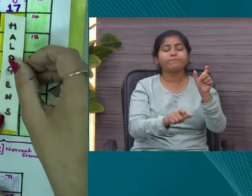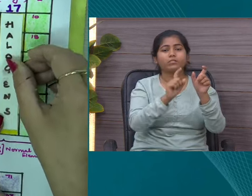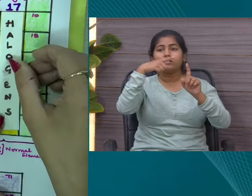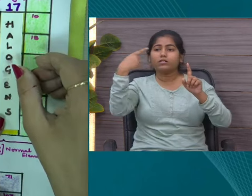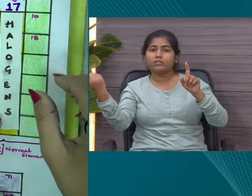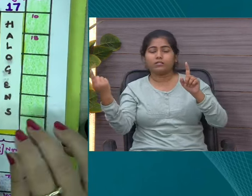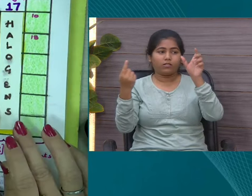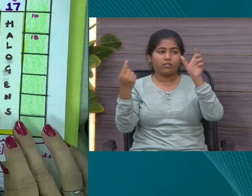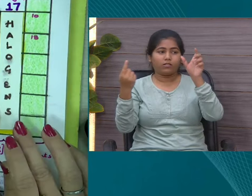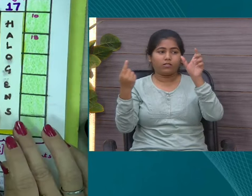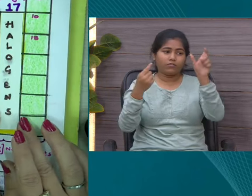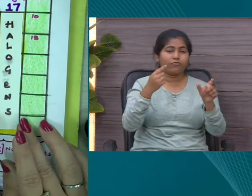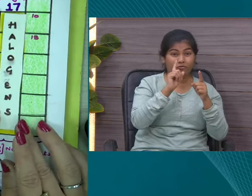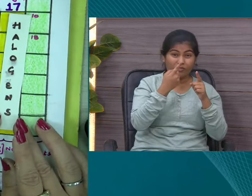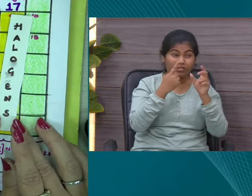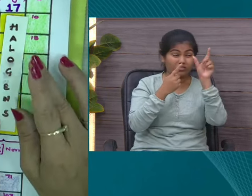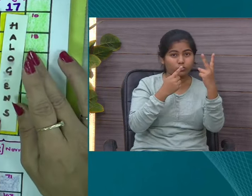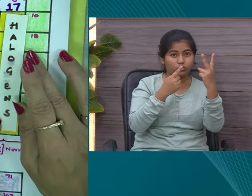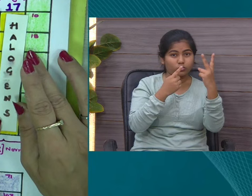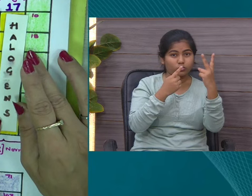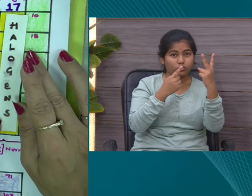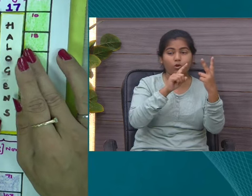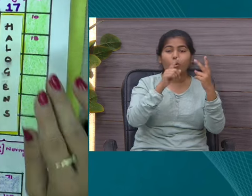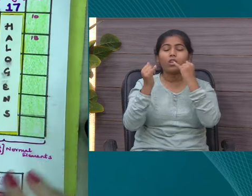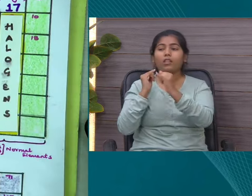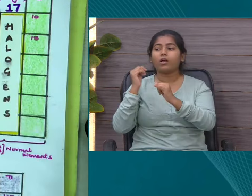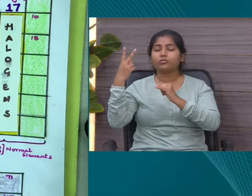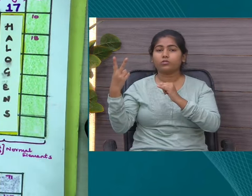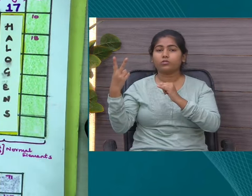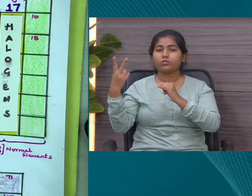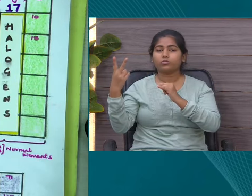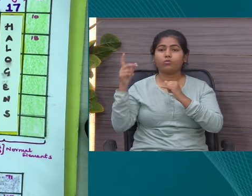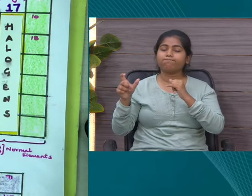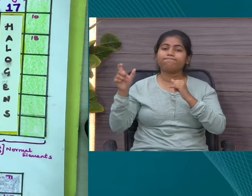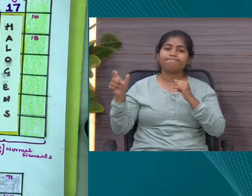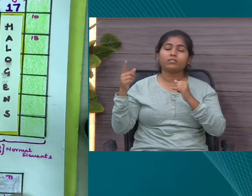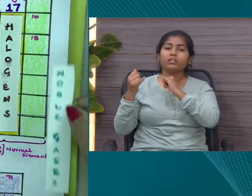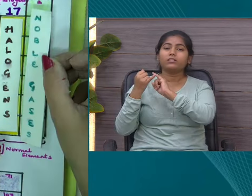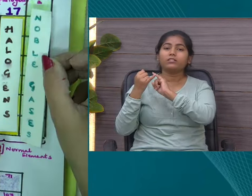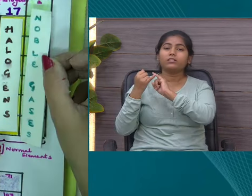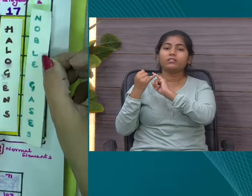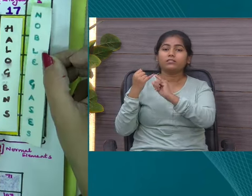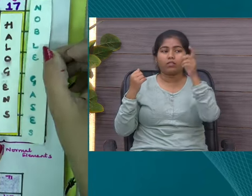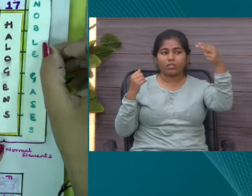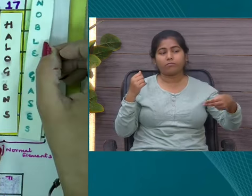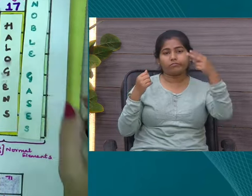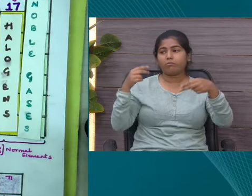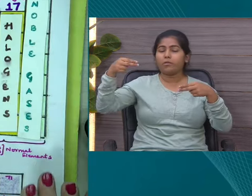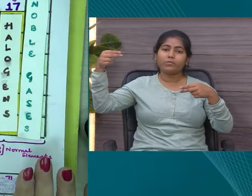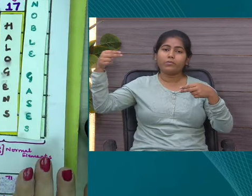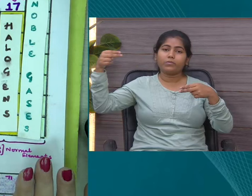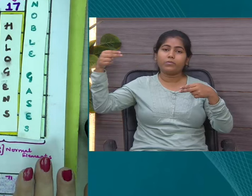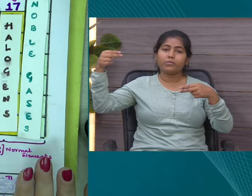17th ग्रुप, पहले दो और आखिरी दो, 17th इज कॉल्ड हेलोजन्स एंड लास्ट वन इज कॉल्ड